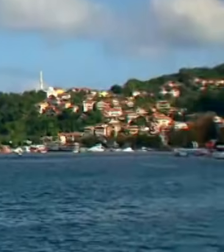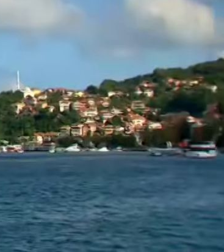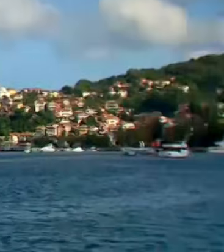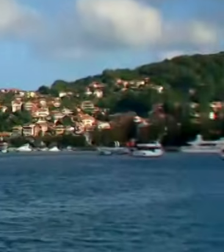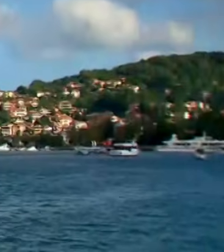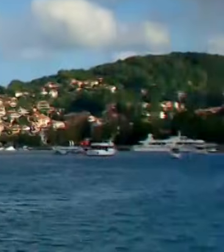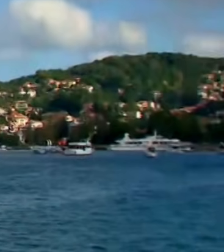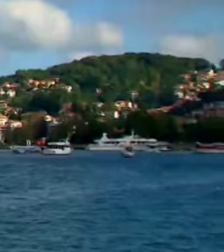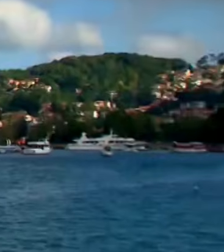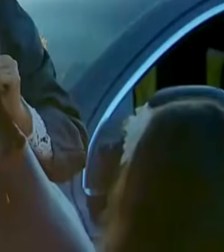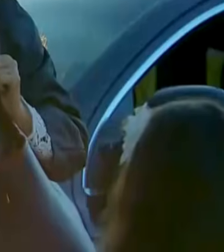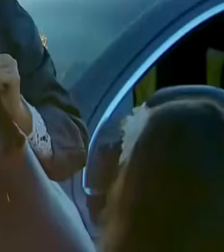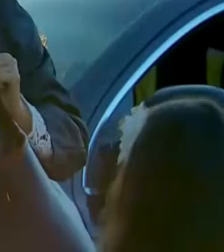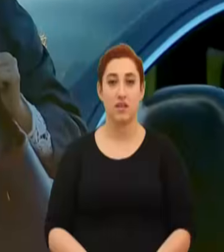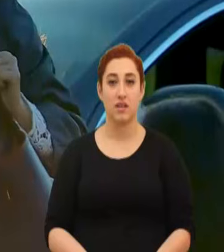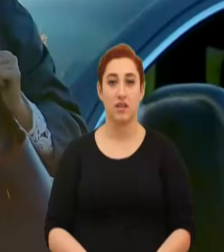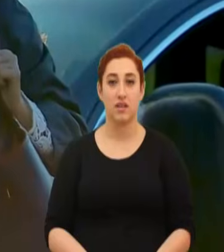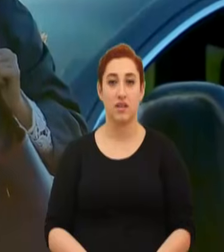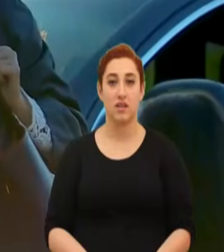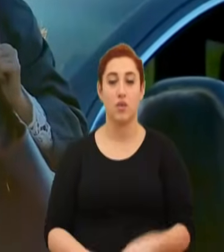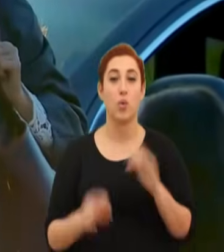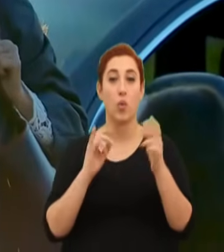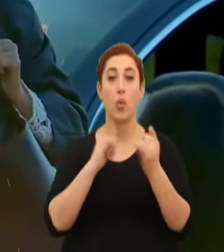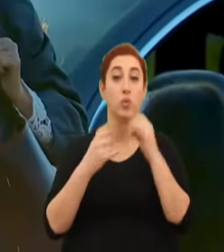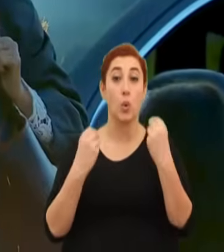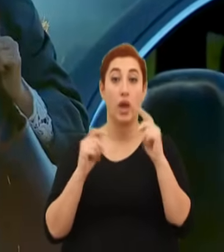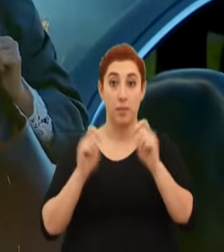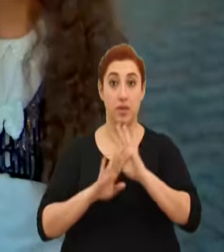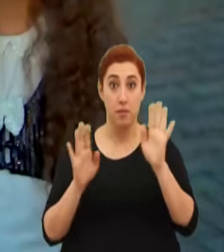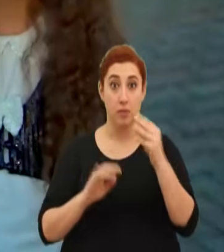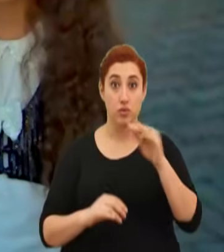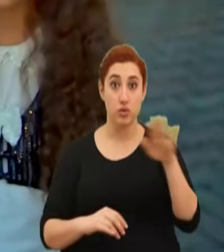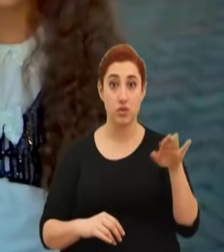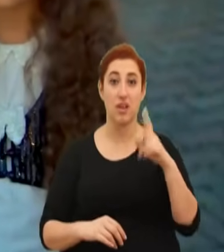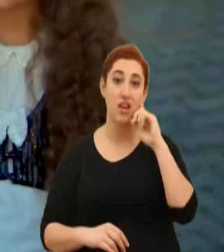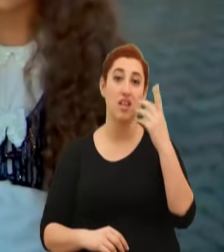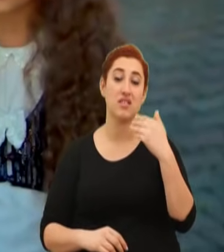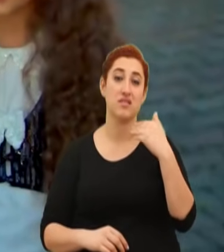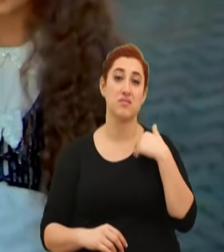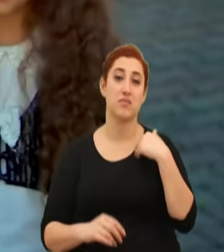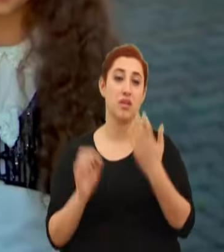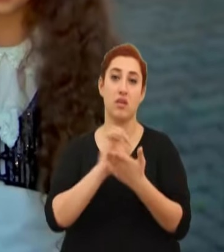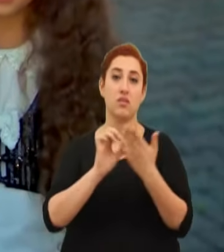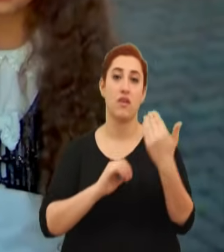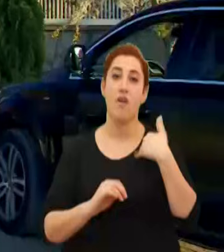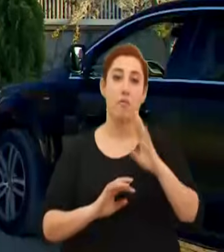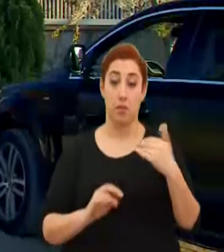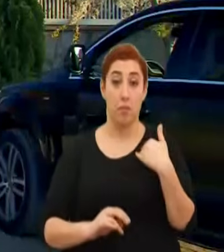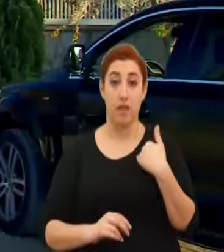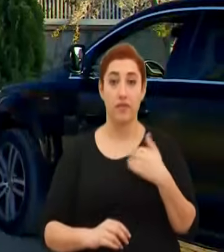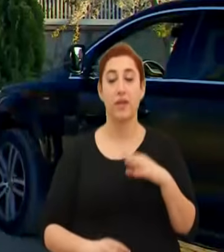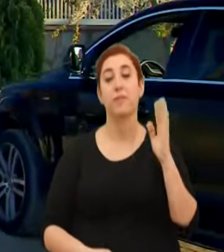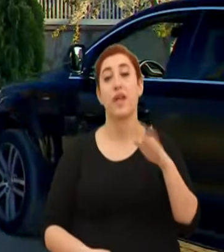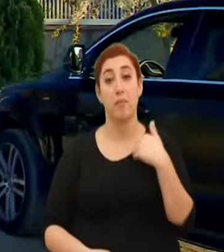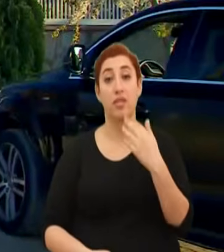Gündüz vakti Boğaz manzarası. Rollerinizi çok iyi oynayacaksınız, tamam mı çocuklar? Yalnız bana senaryo gelmedi. Bana da.